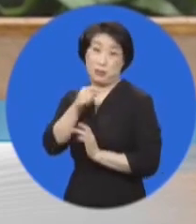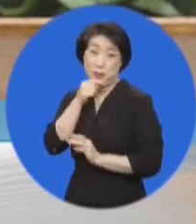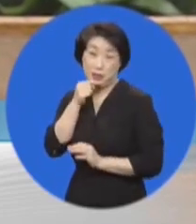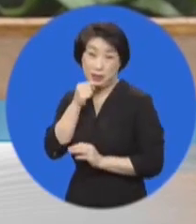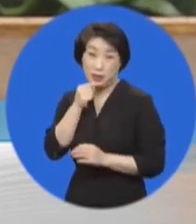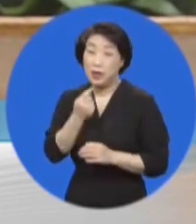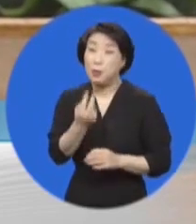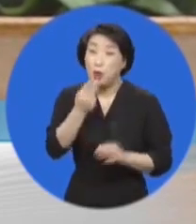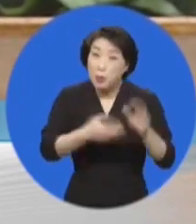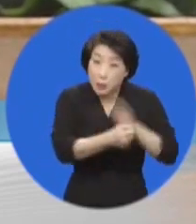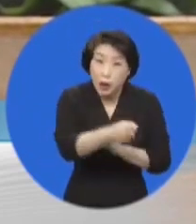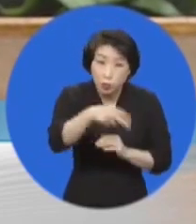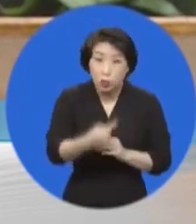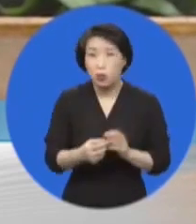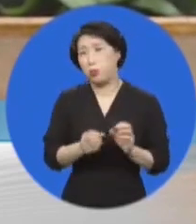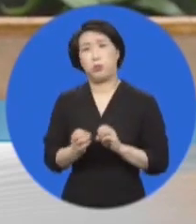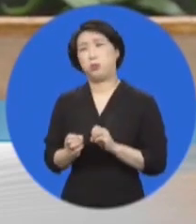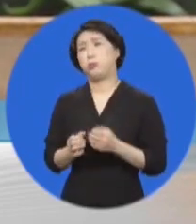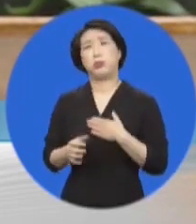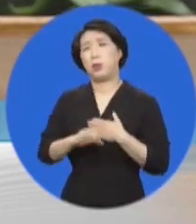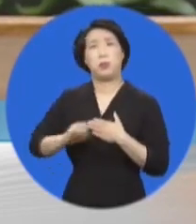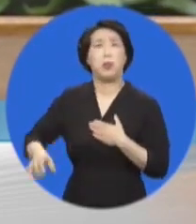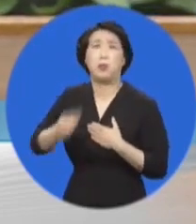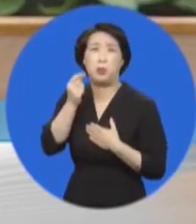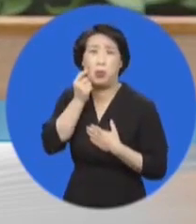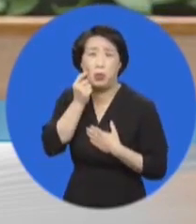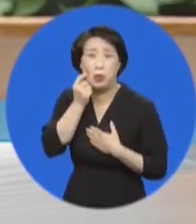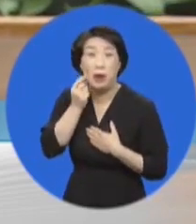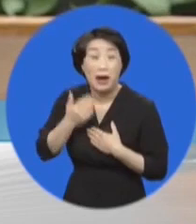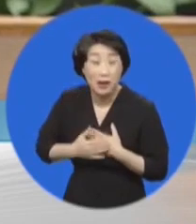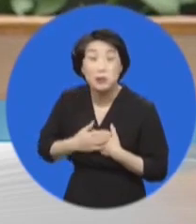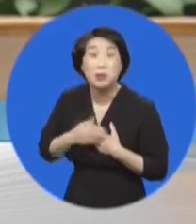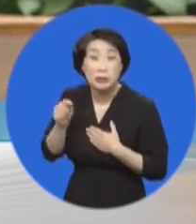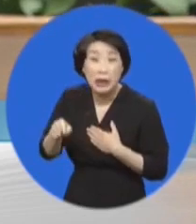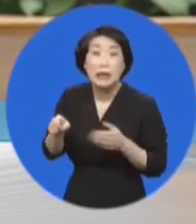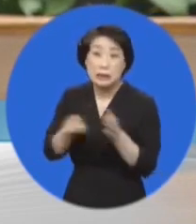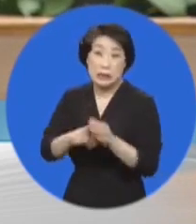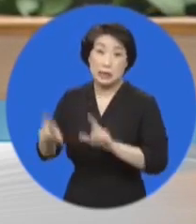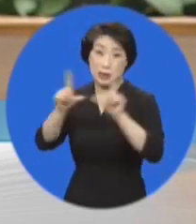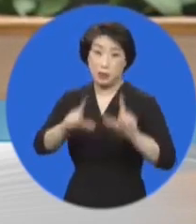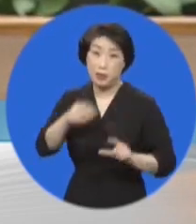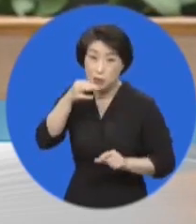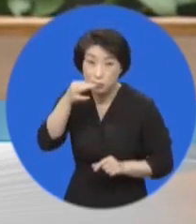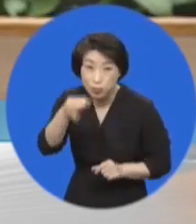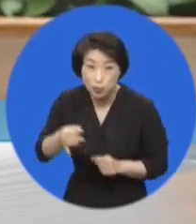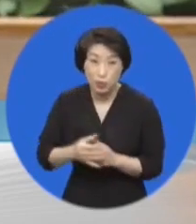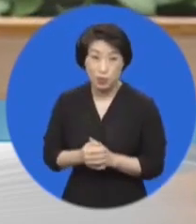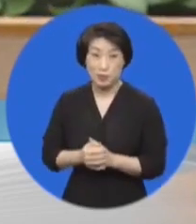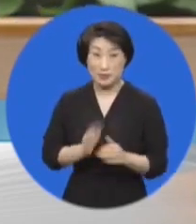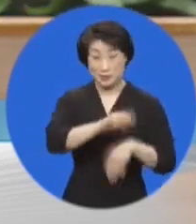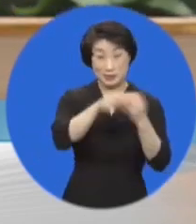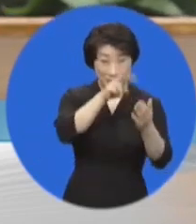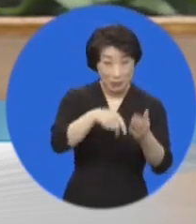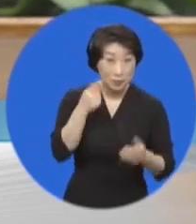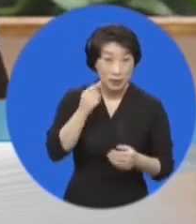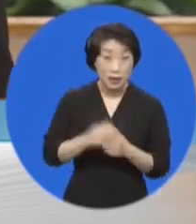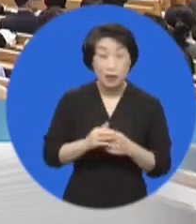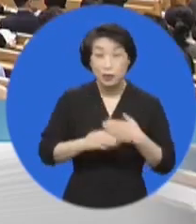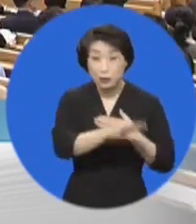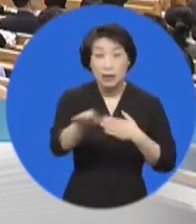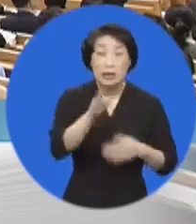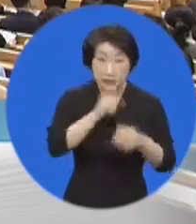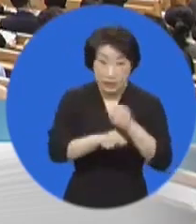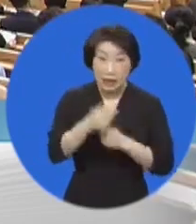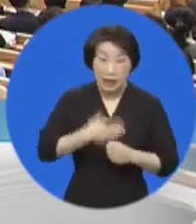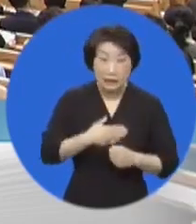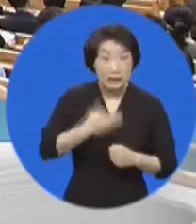목숨 뺏겨도 못 버리는 거예요. 그게 신앙생활입니다. 읽어봐. 우리가 진리를